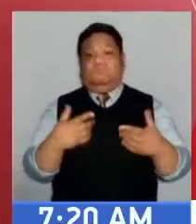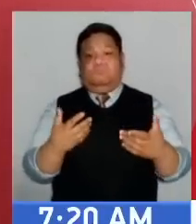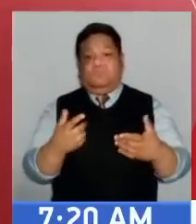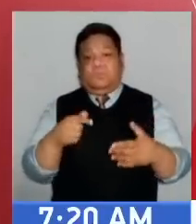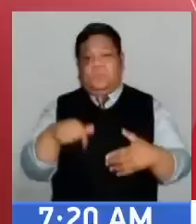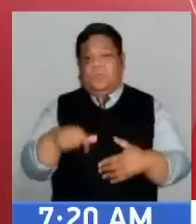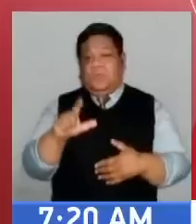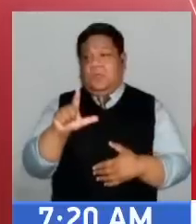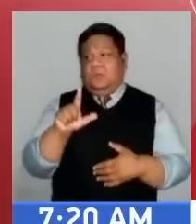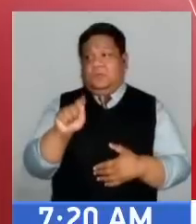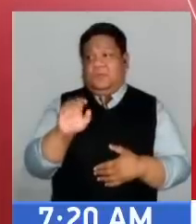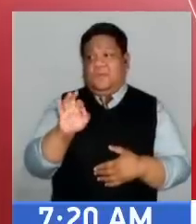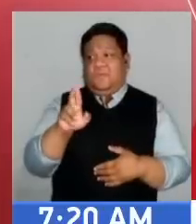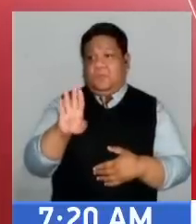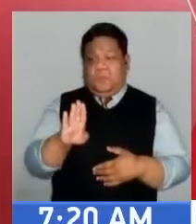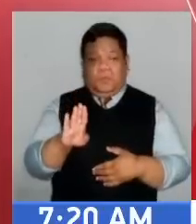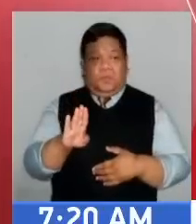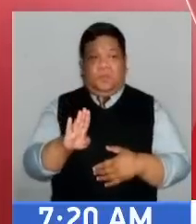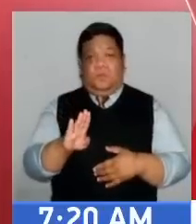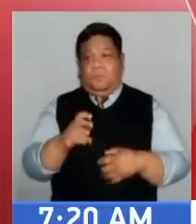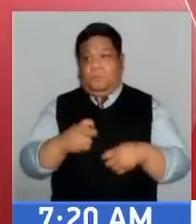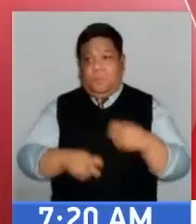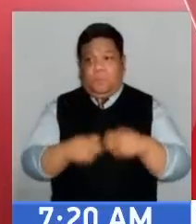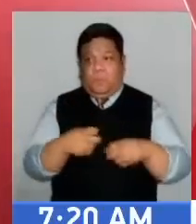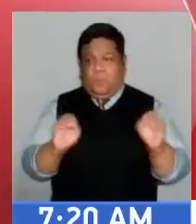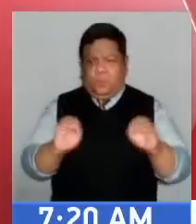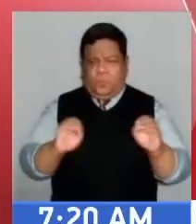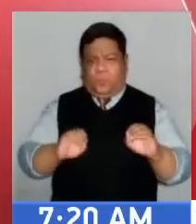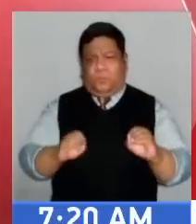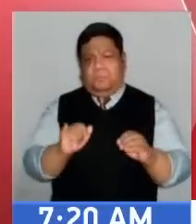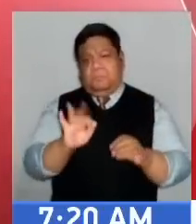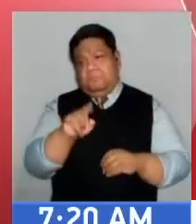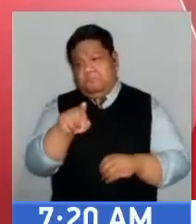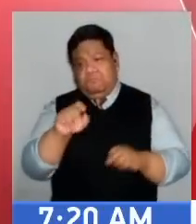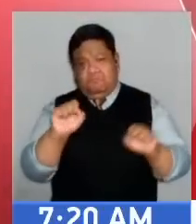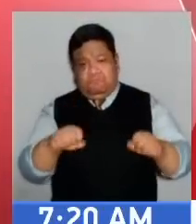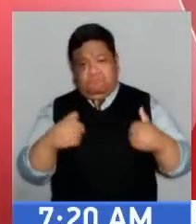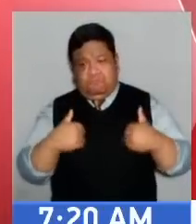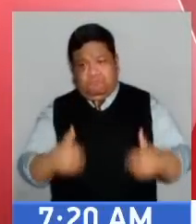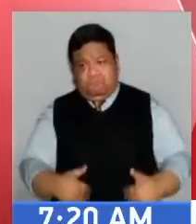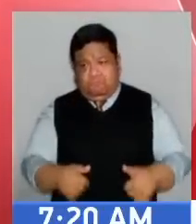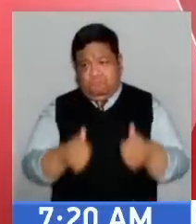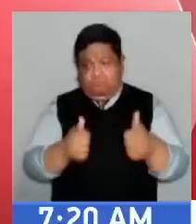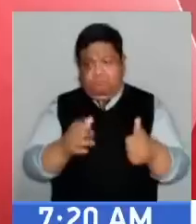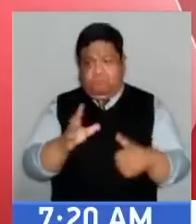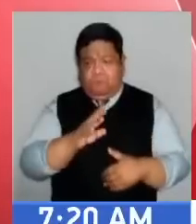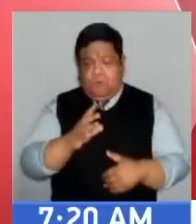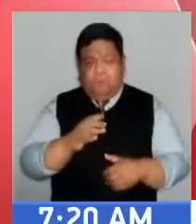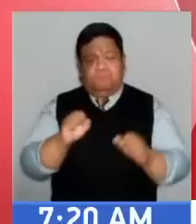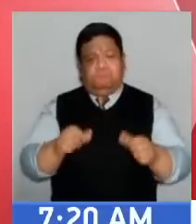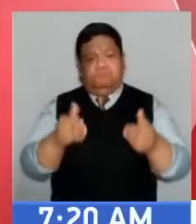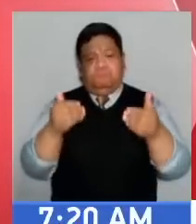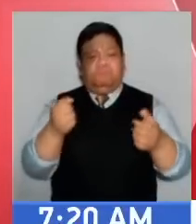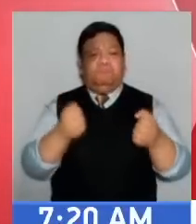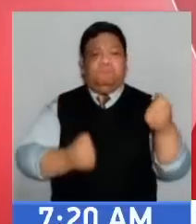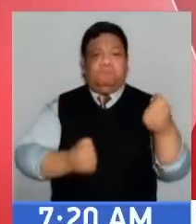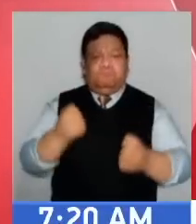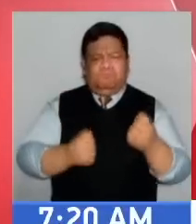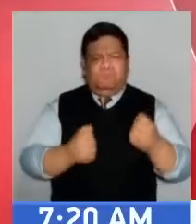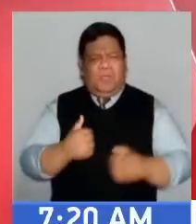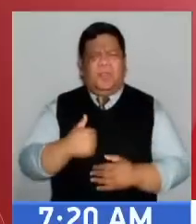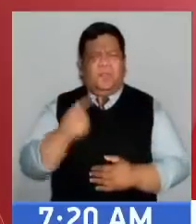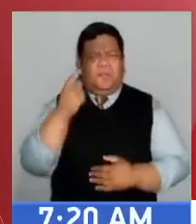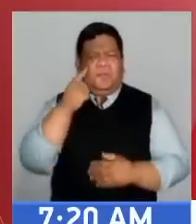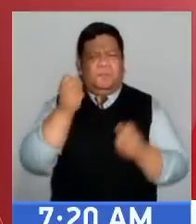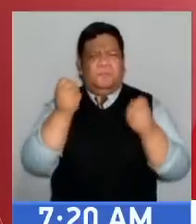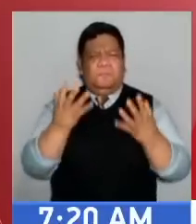physically fit siguro si tatay o yung ating mga driver ay pwede sila magmaneho. In fact, alam ko marami pa rin naman more than 60 na nagda-drive